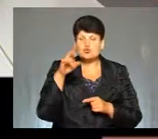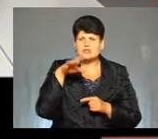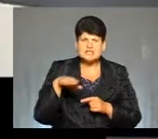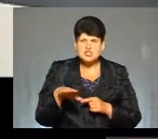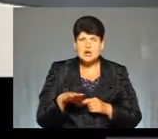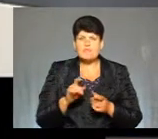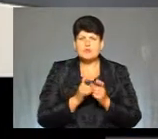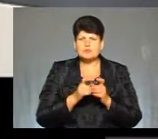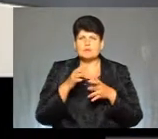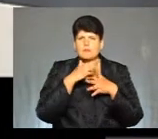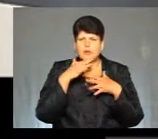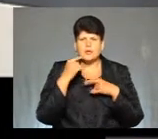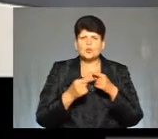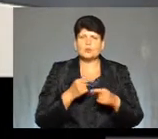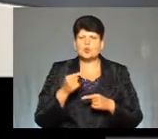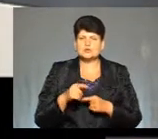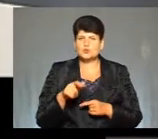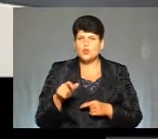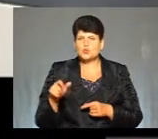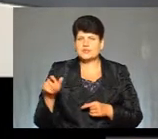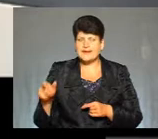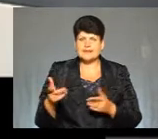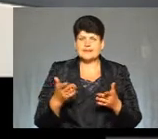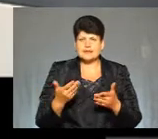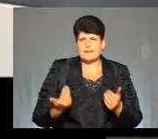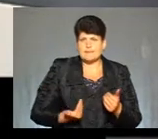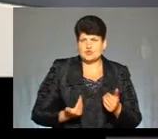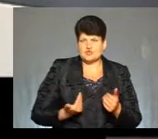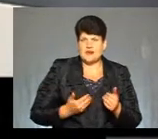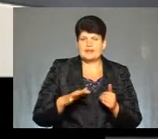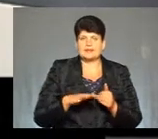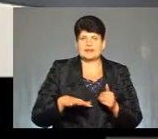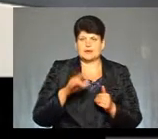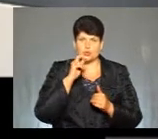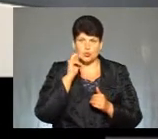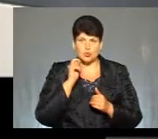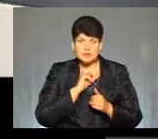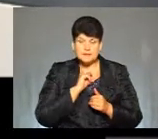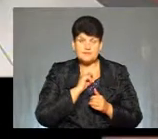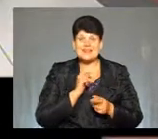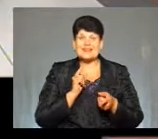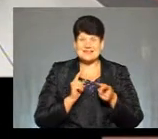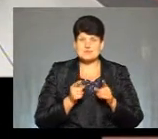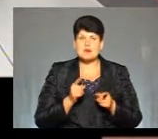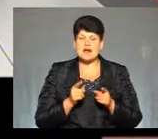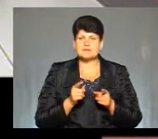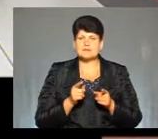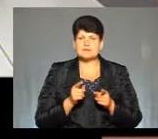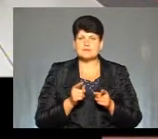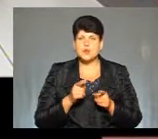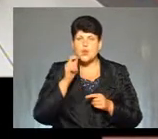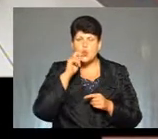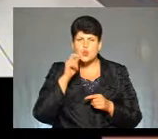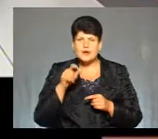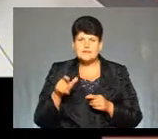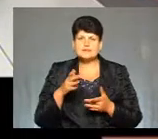боролися не одне покоління людей, які проживали на території України. Насправді, українці